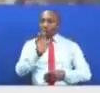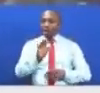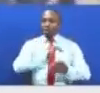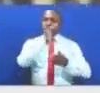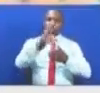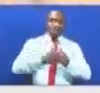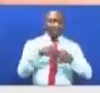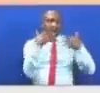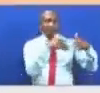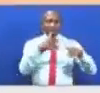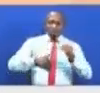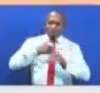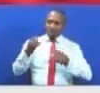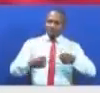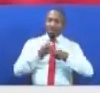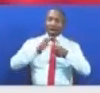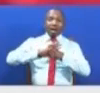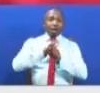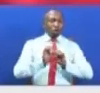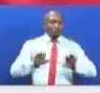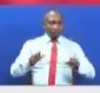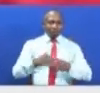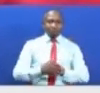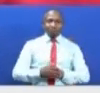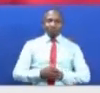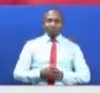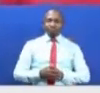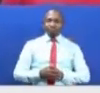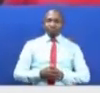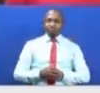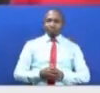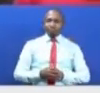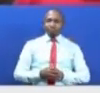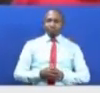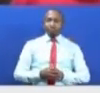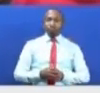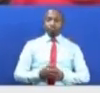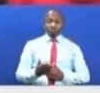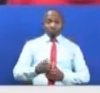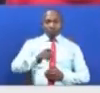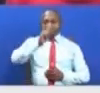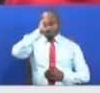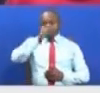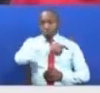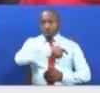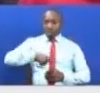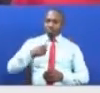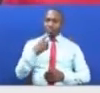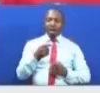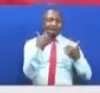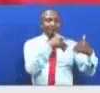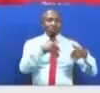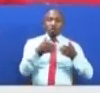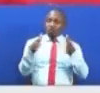michezo baada ya janga la corona. Ya mheshimiwa rais ya kusema michezo ifunguliwe, kama nilivyosema